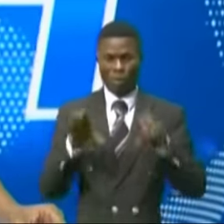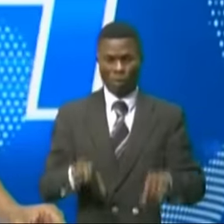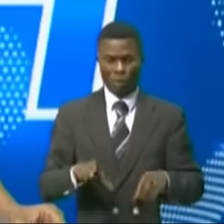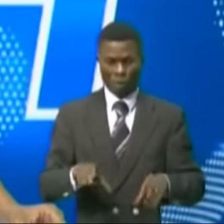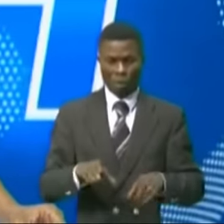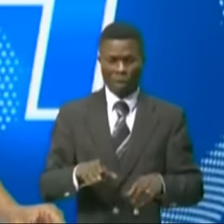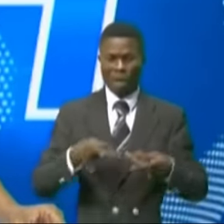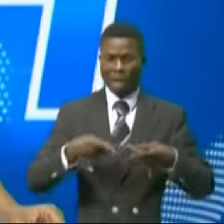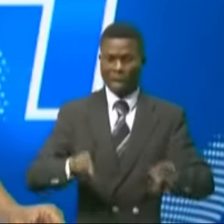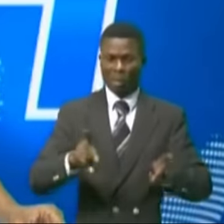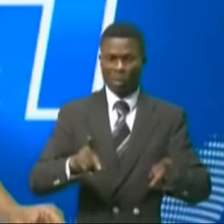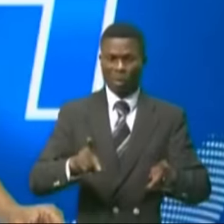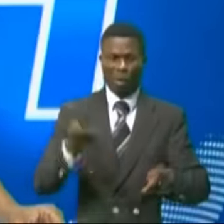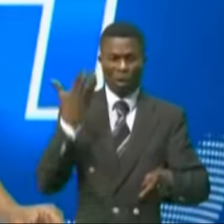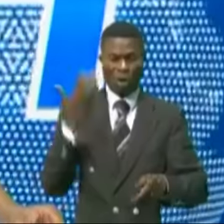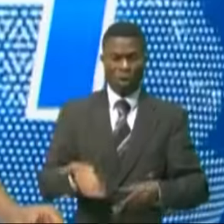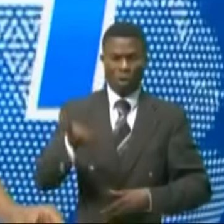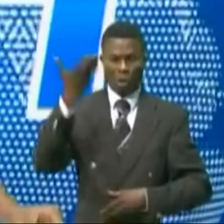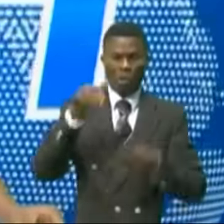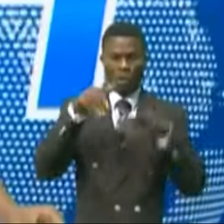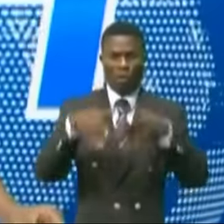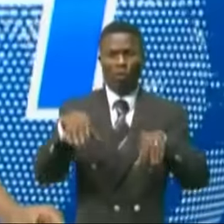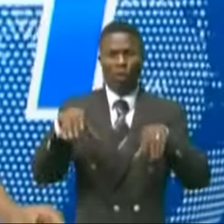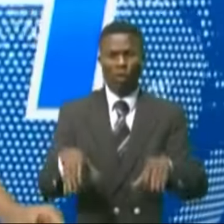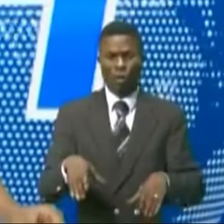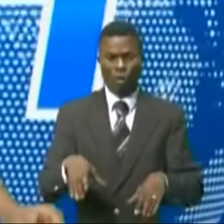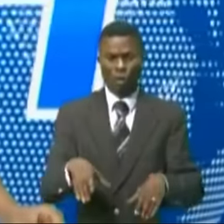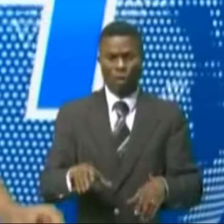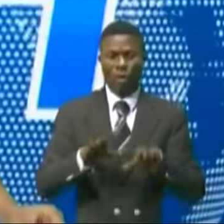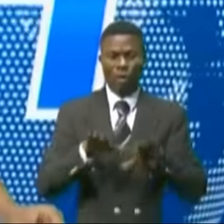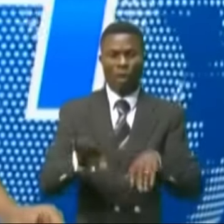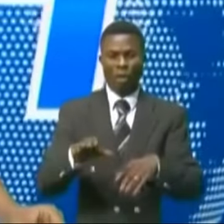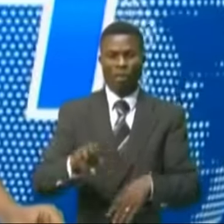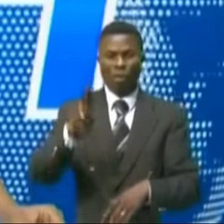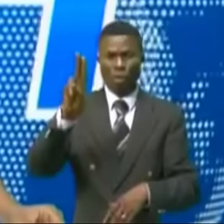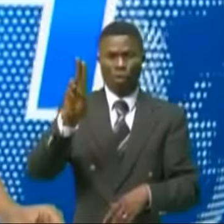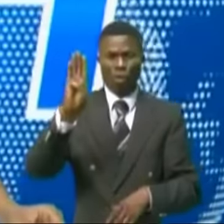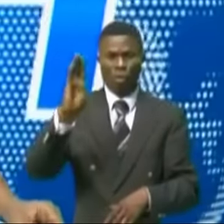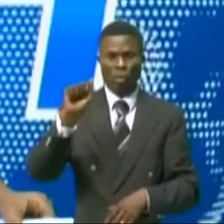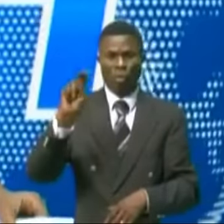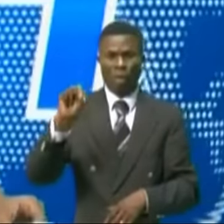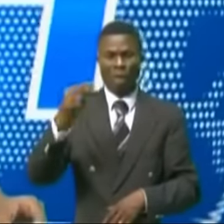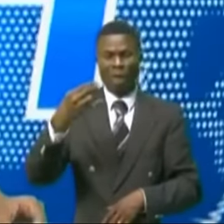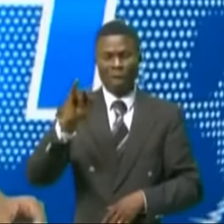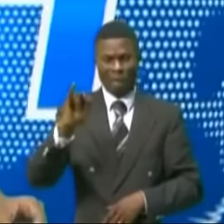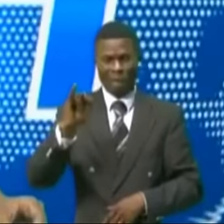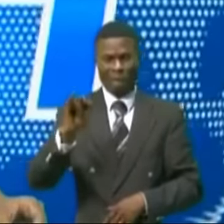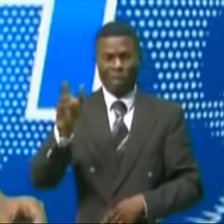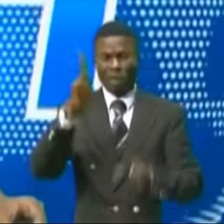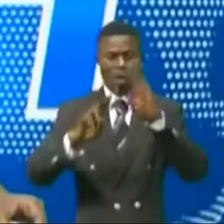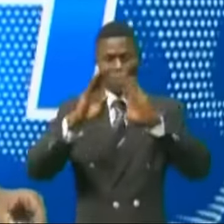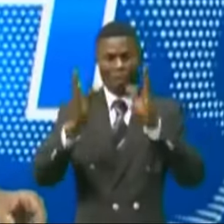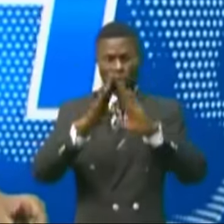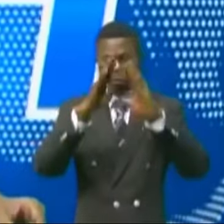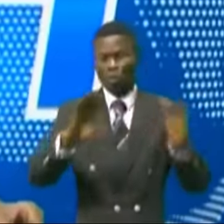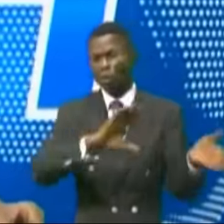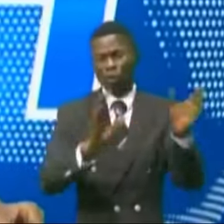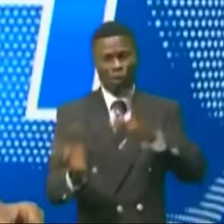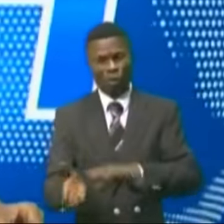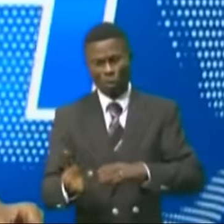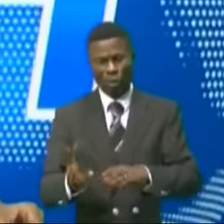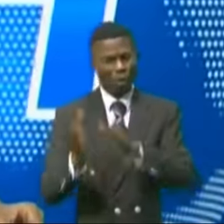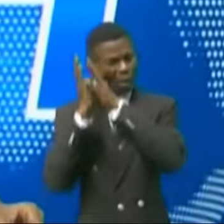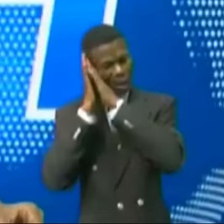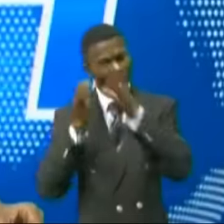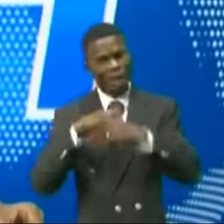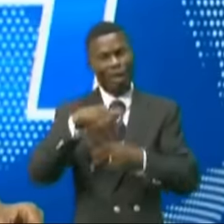a occasionné la montée des eaux du fleuve Congo et la rivière Oubangui. Les populations riveraines sans abri passent la